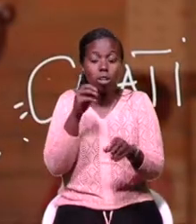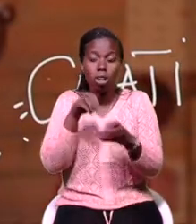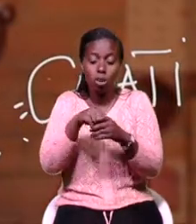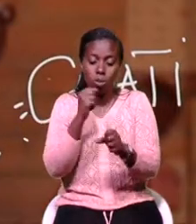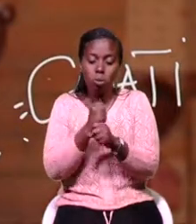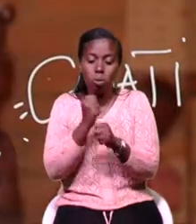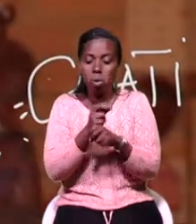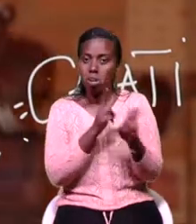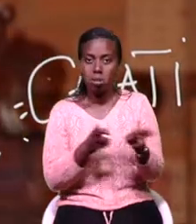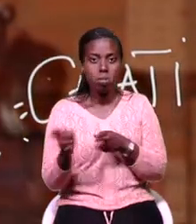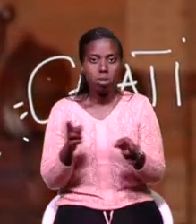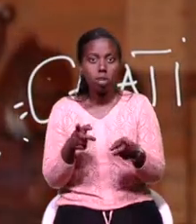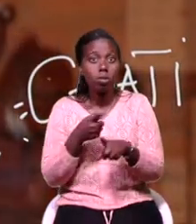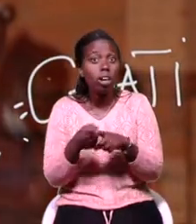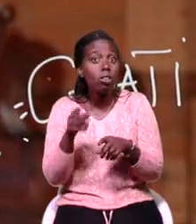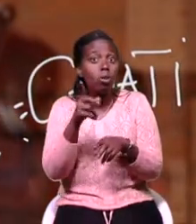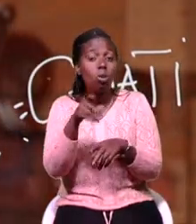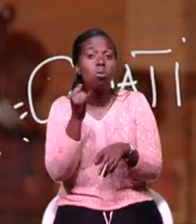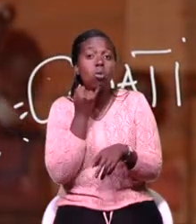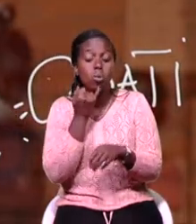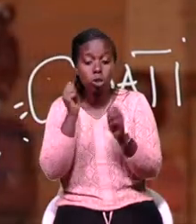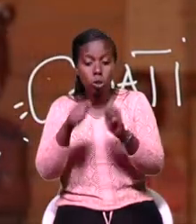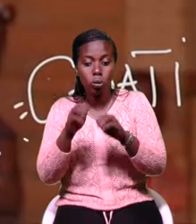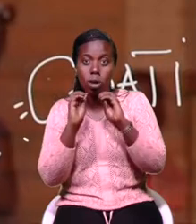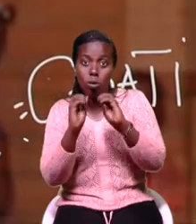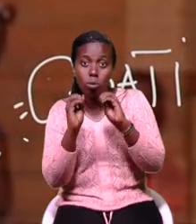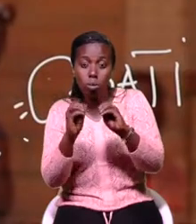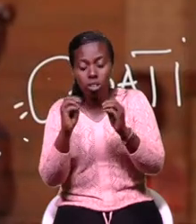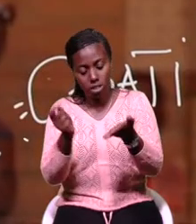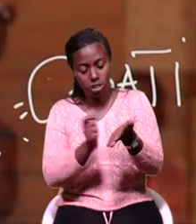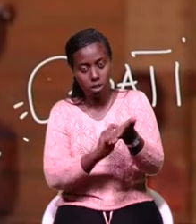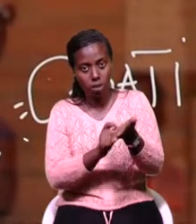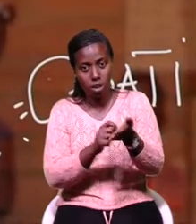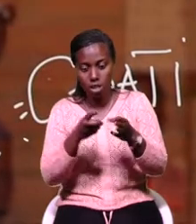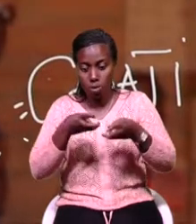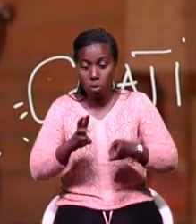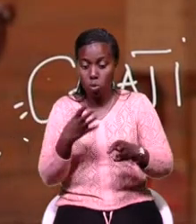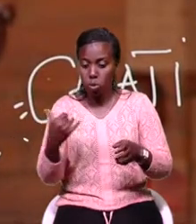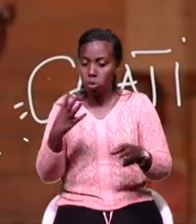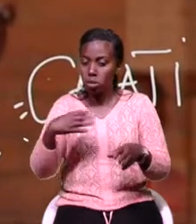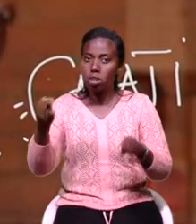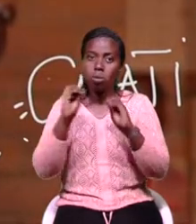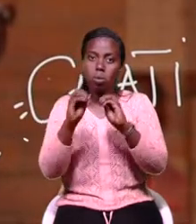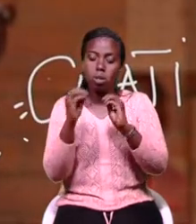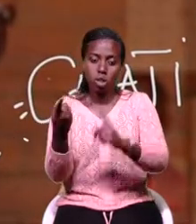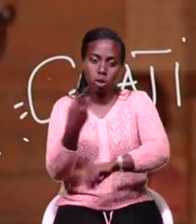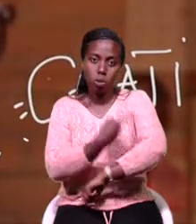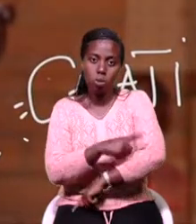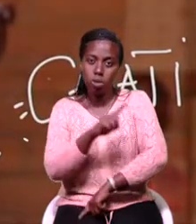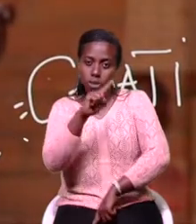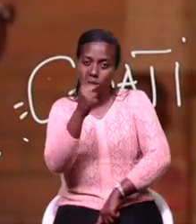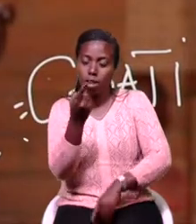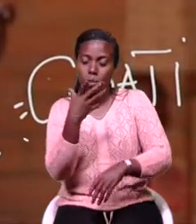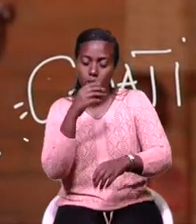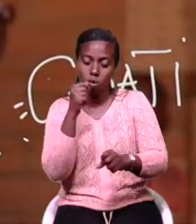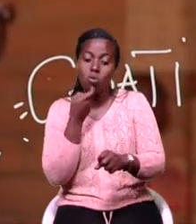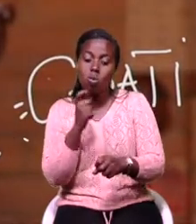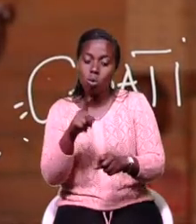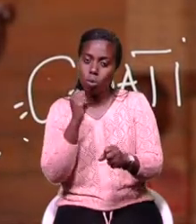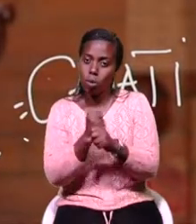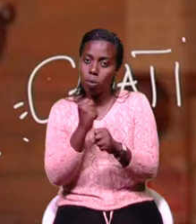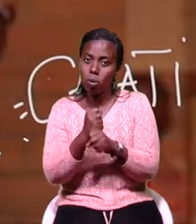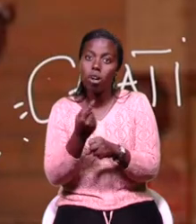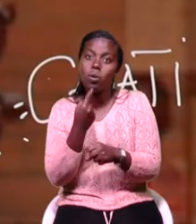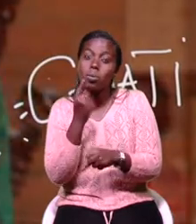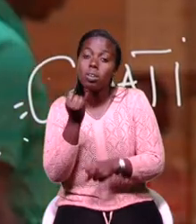uko bisanzwe ariko uwo mwana ushobora kumutoza kwandika nibyo rero ngiye kubigisha uyu munsi ikintu cya mbere ugomba gukora ni ukubanza